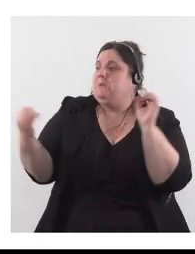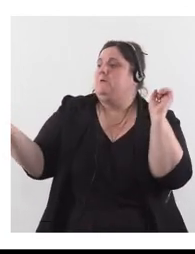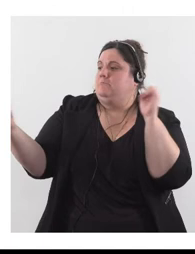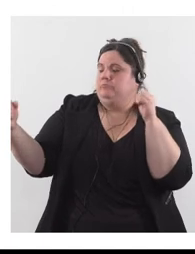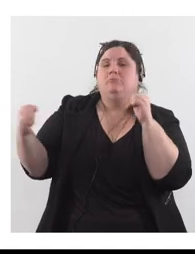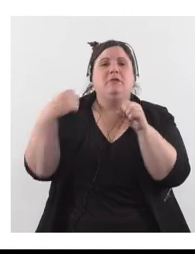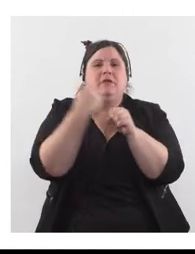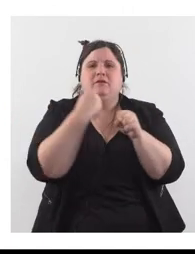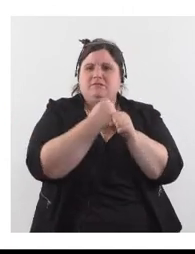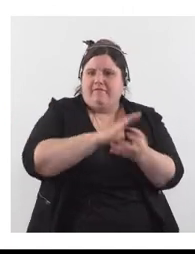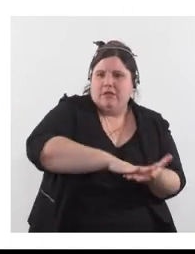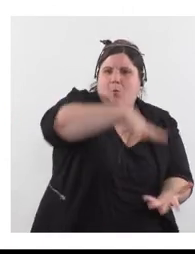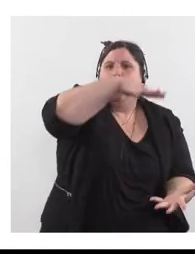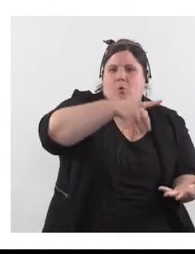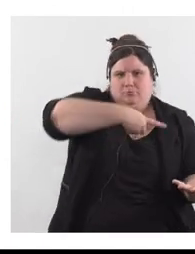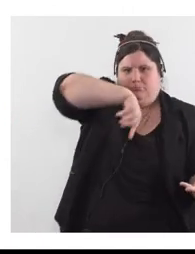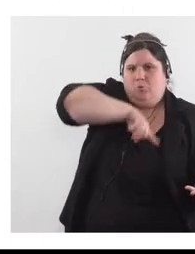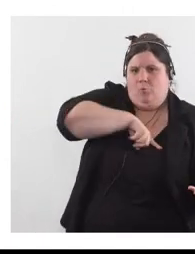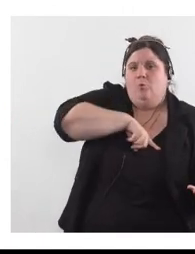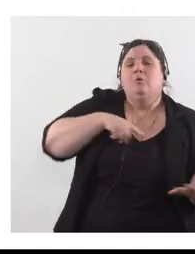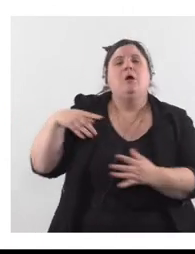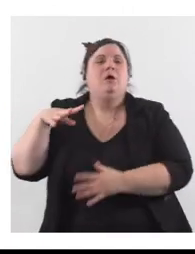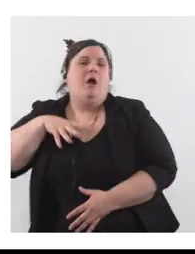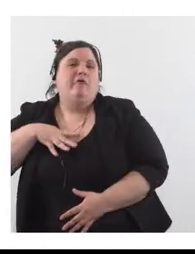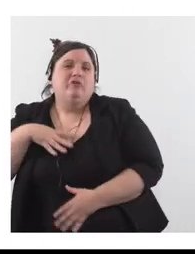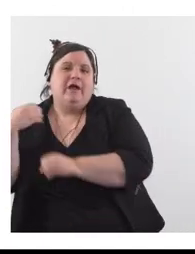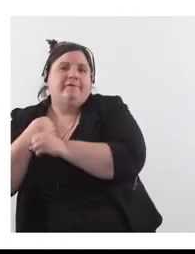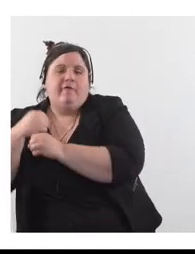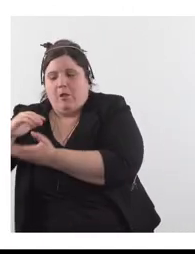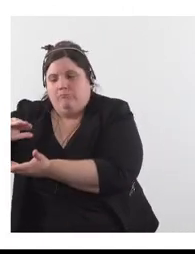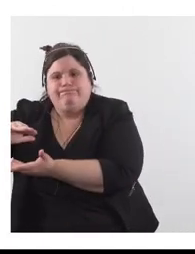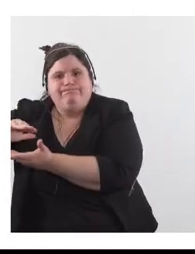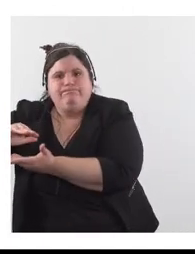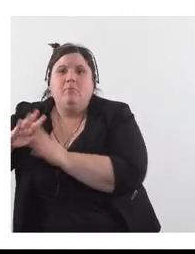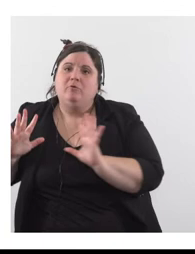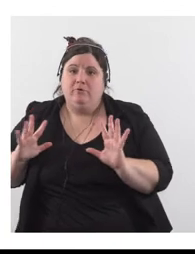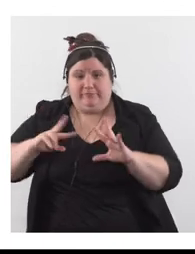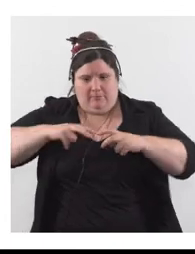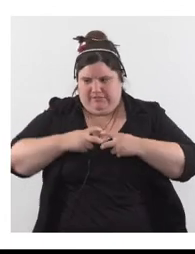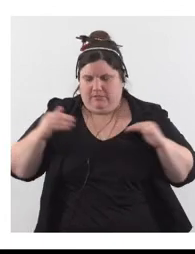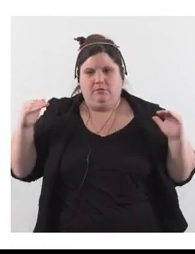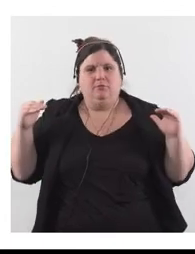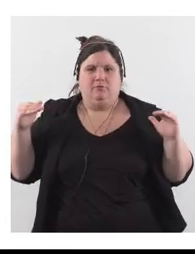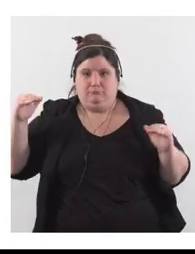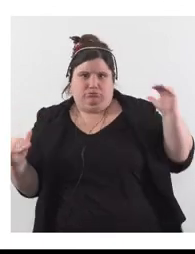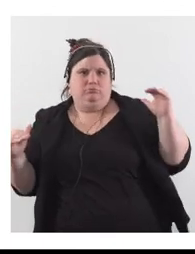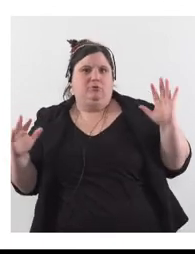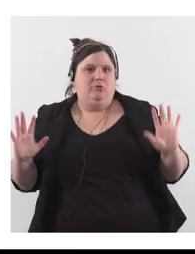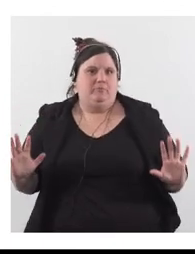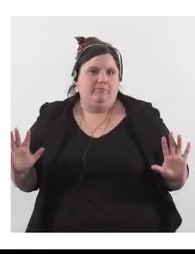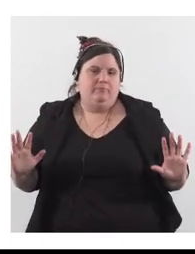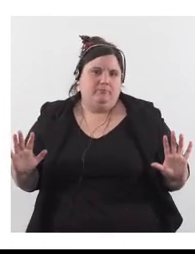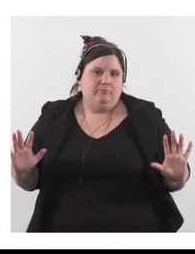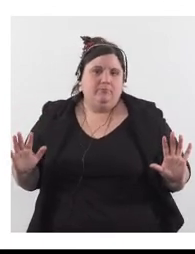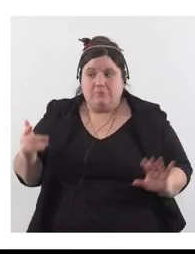boulot, de manière à ce que l'avocat de la victime ait très peu et beaucoup moins de boulot et ne doive pas facturer des honoraires